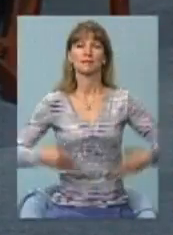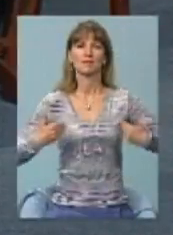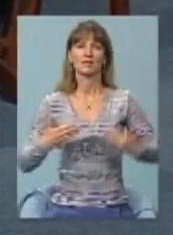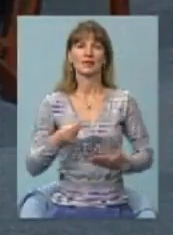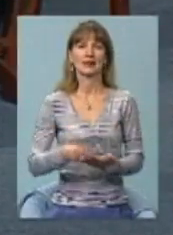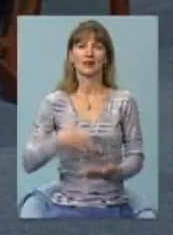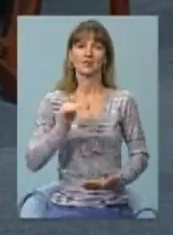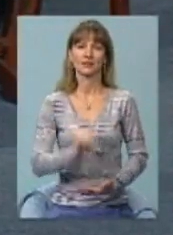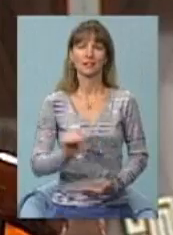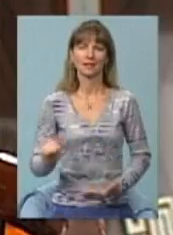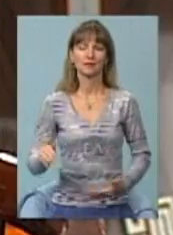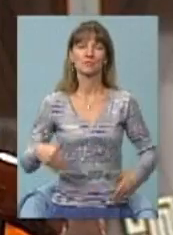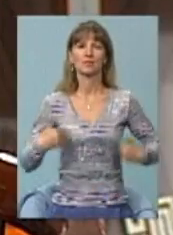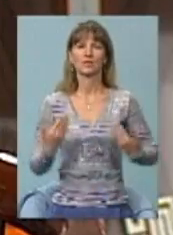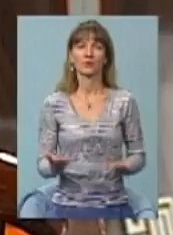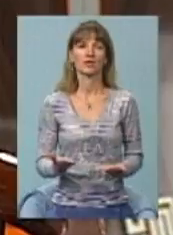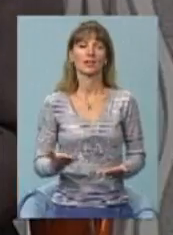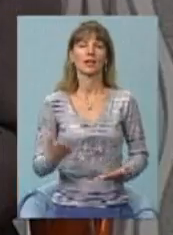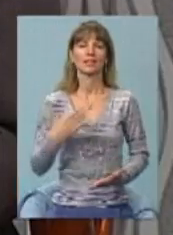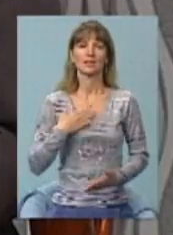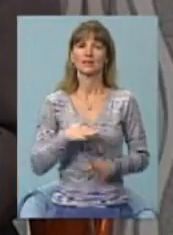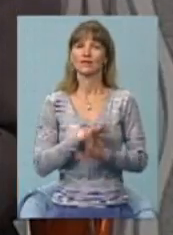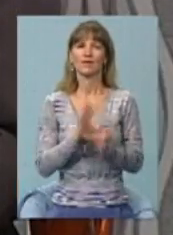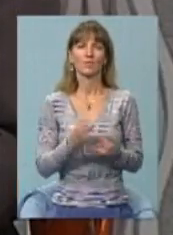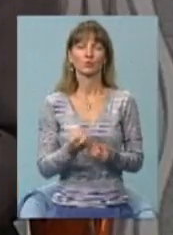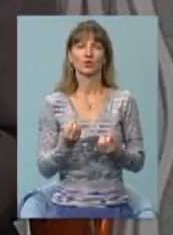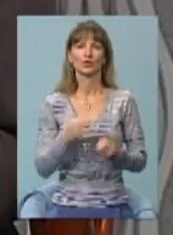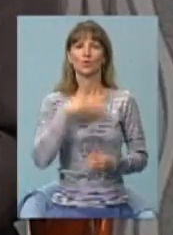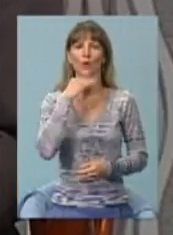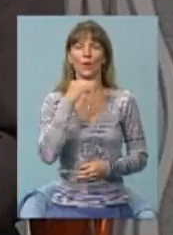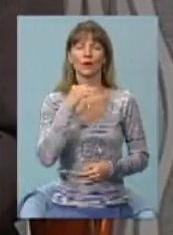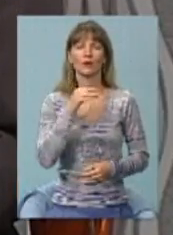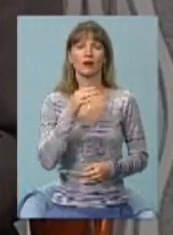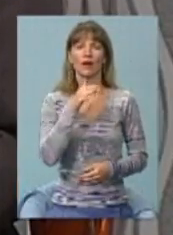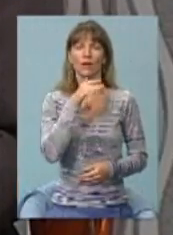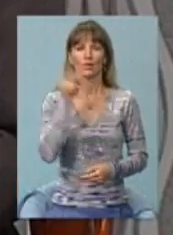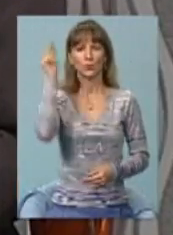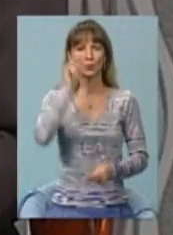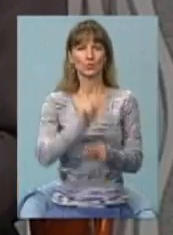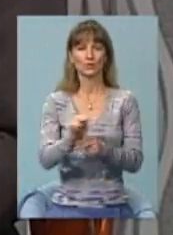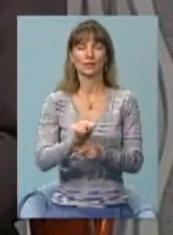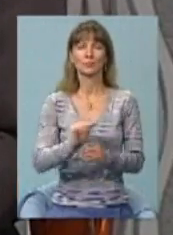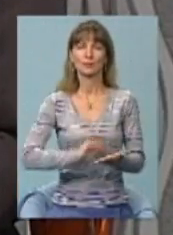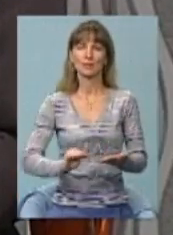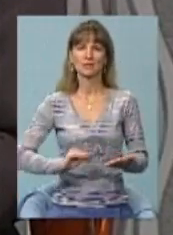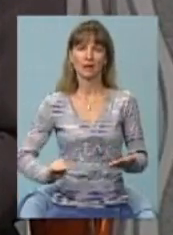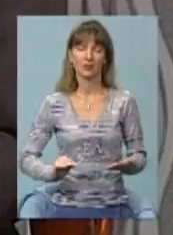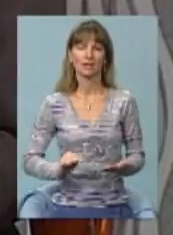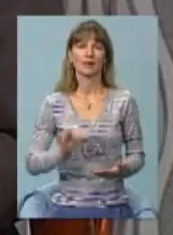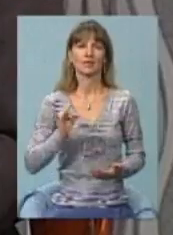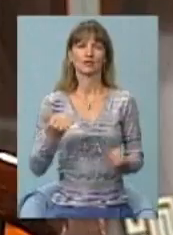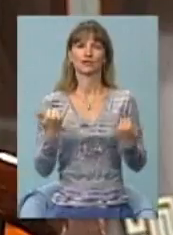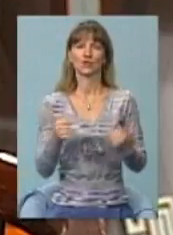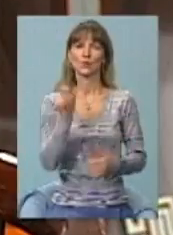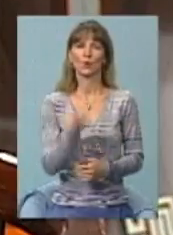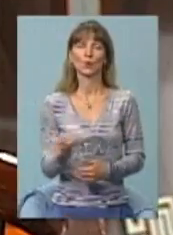Привіт, дорогі діти! Привіт! Нас взагалі ще з шкільних років вчать писати. І, ну, власне, можна сказати, що і